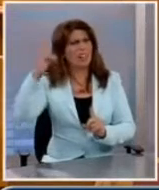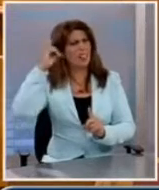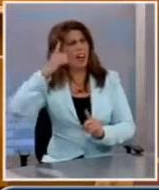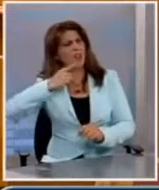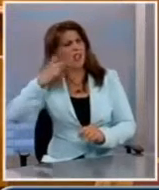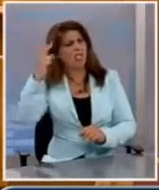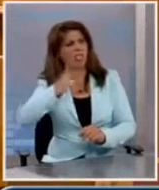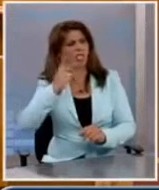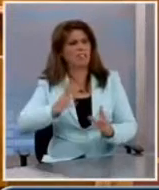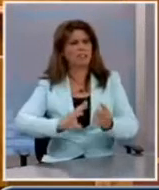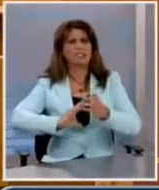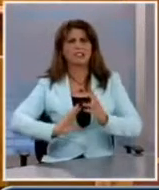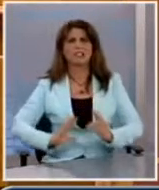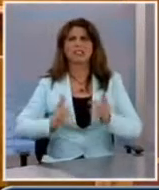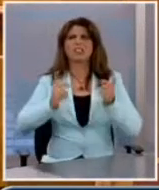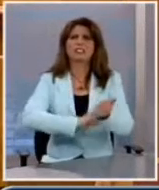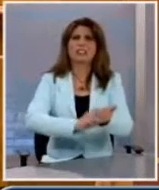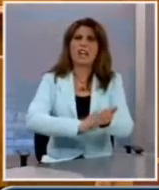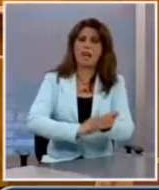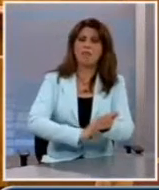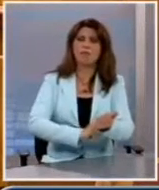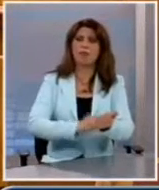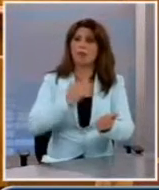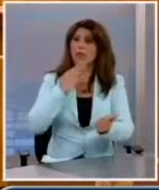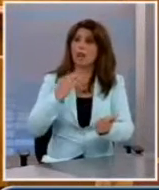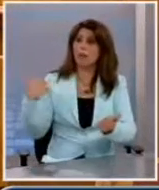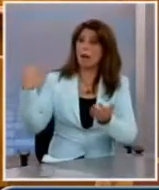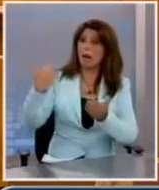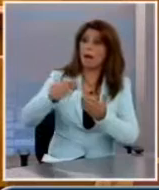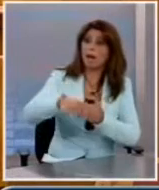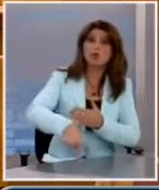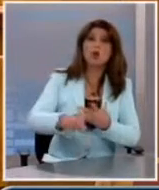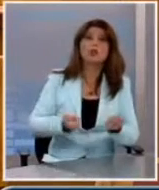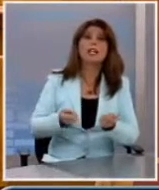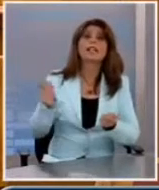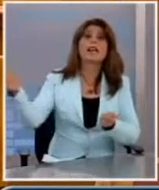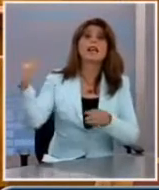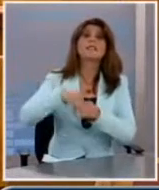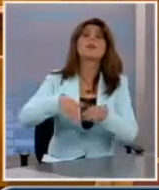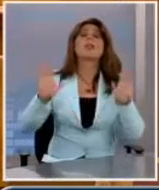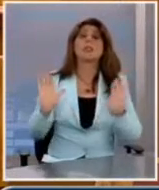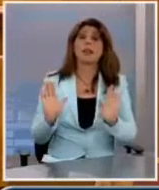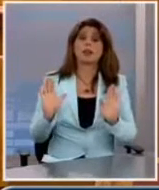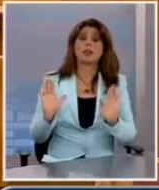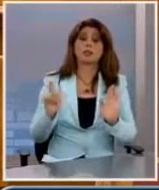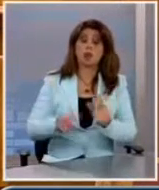μην έχετε καμία συμμετοχή σε ό,τι έχει συντελεστεί. Κυρίες και κύριοι